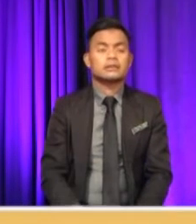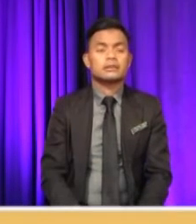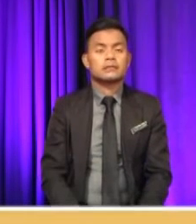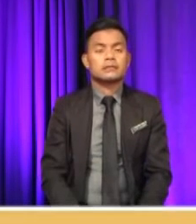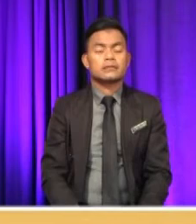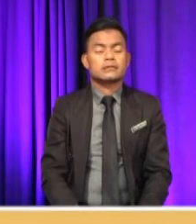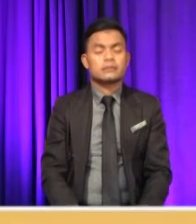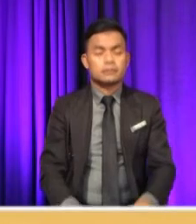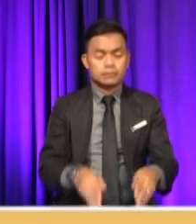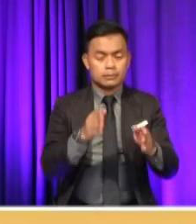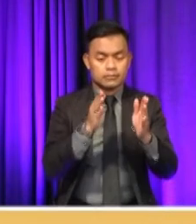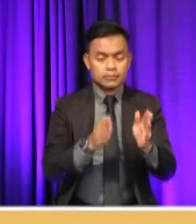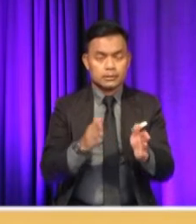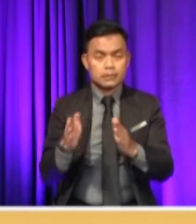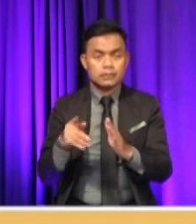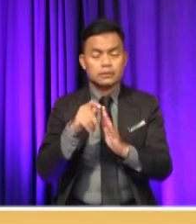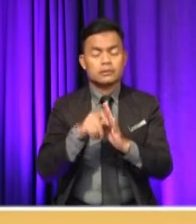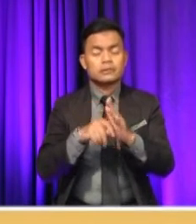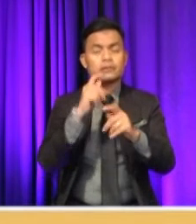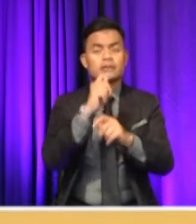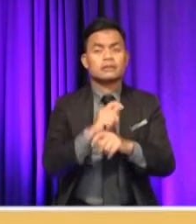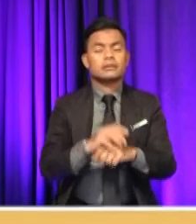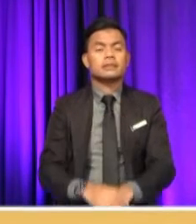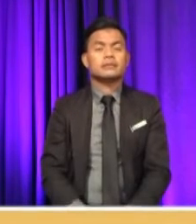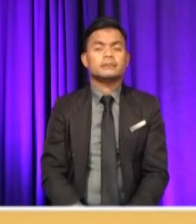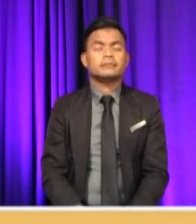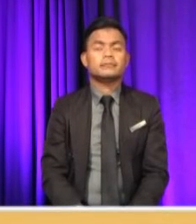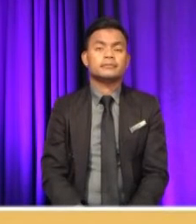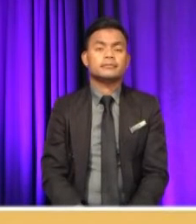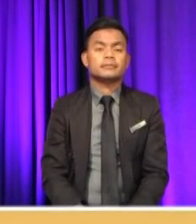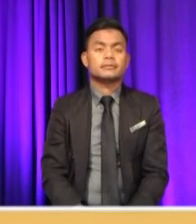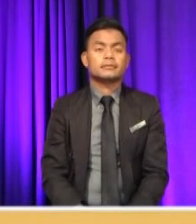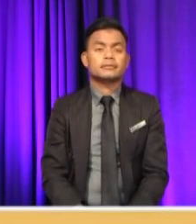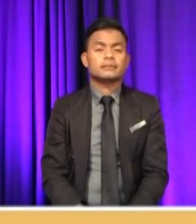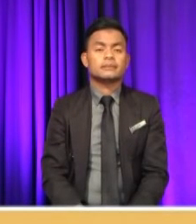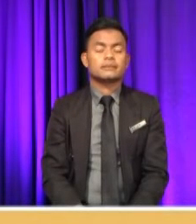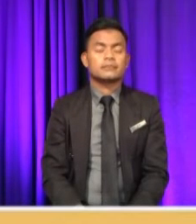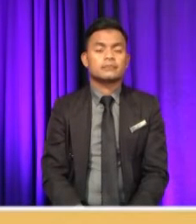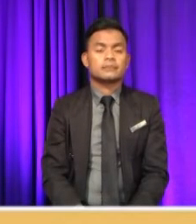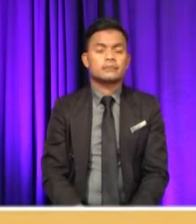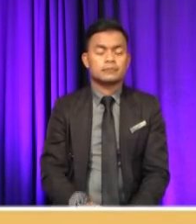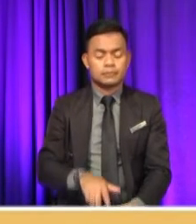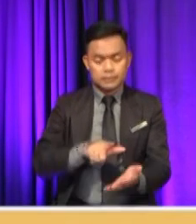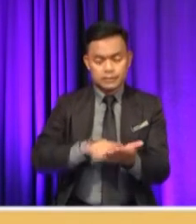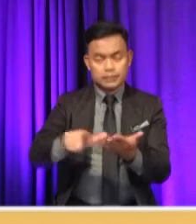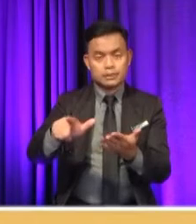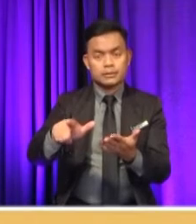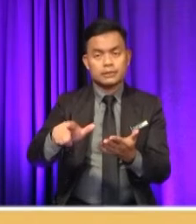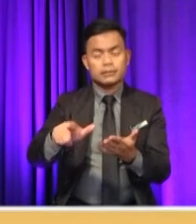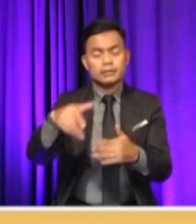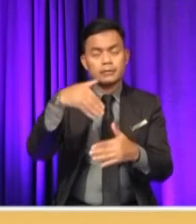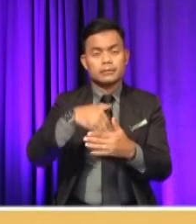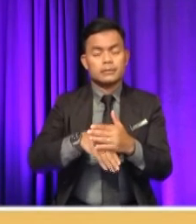tekanan, tolok tekanan. Tolok tekanan ni meter nak menunjukkan tekanan dalam sistem. Alat pelincir, lepas tu dia masuk injap